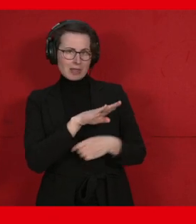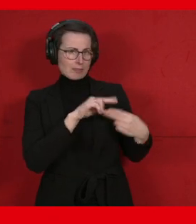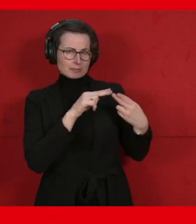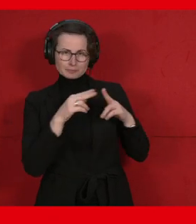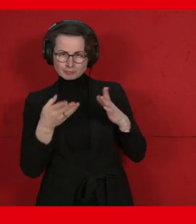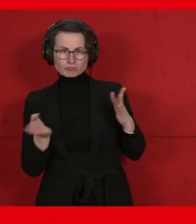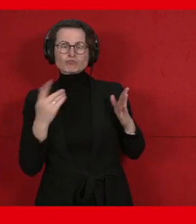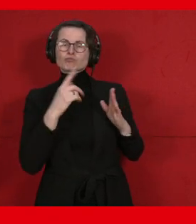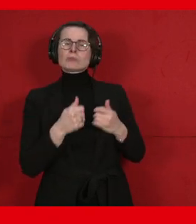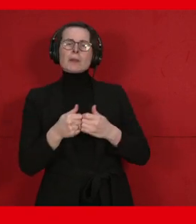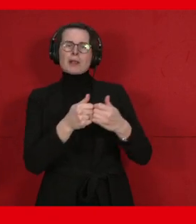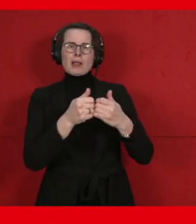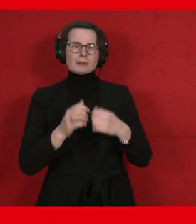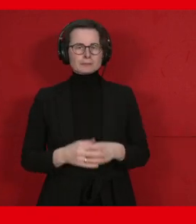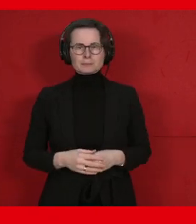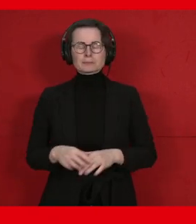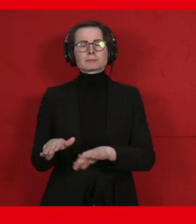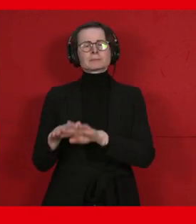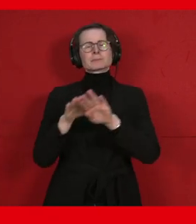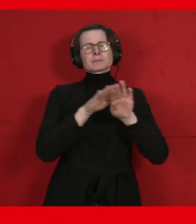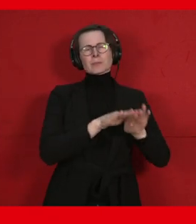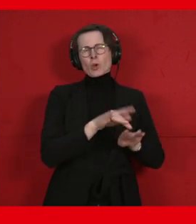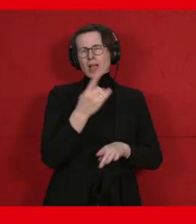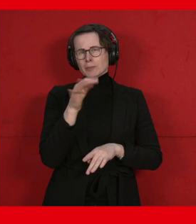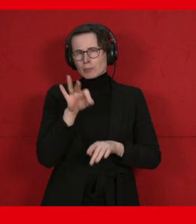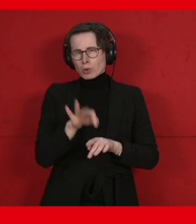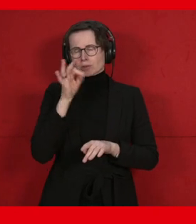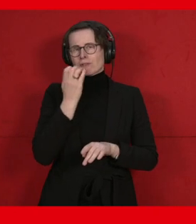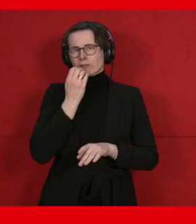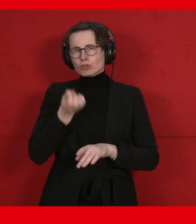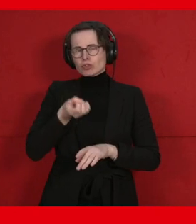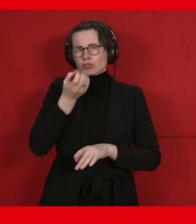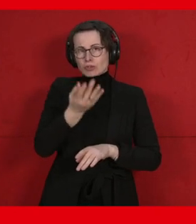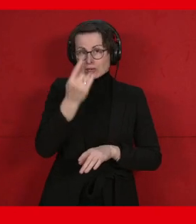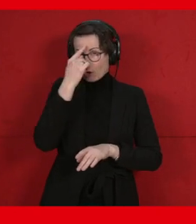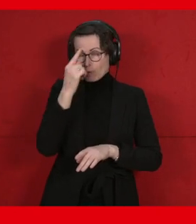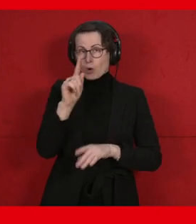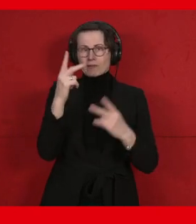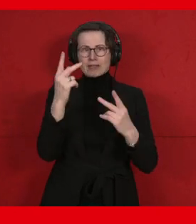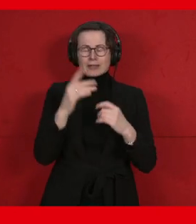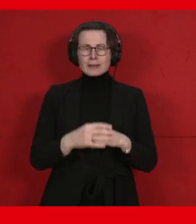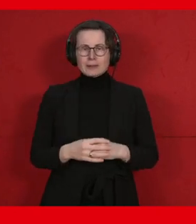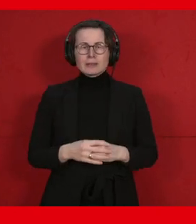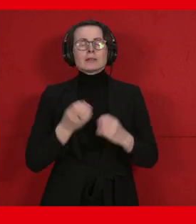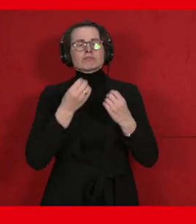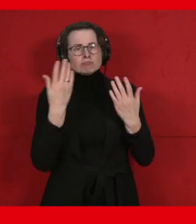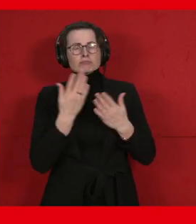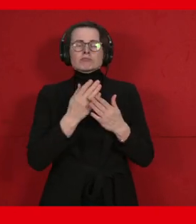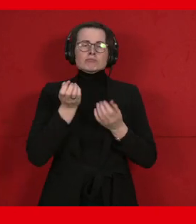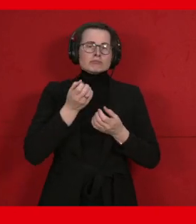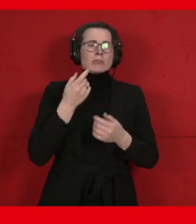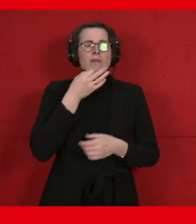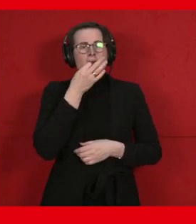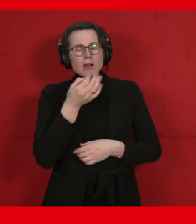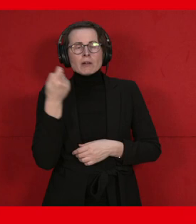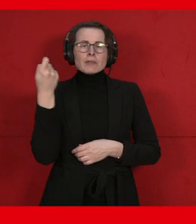entsprechend begleiten. Ich habe noch einen Punkt, den ich gerne erwähnen möchte, der auch wichtig ist. Neben der Frage Finanzierung und